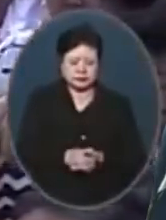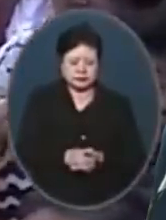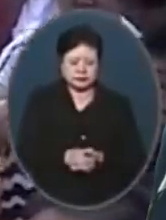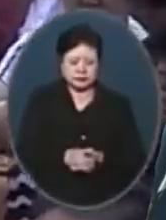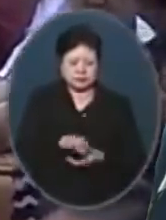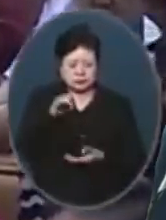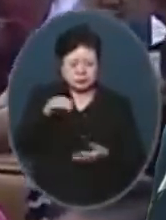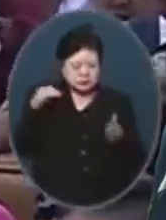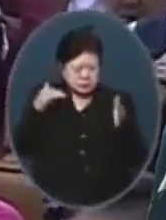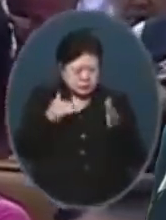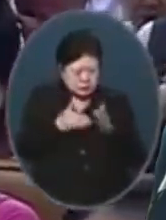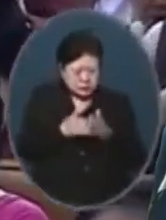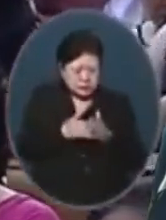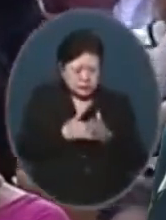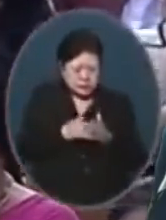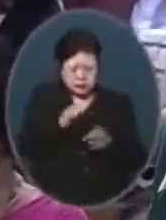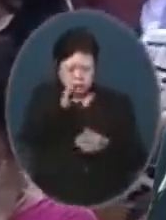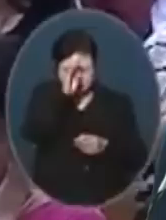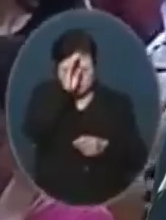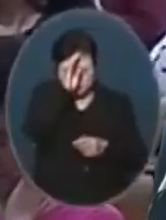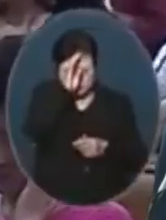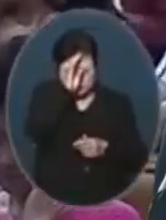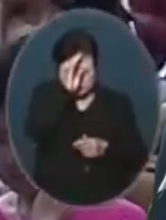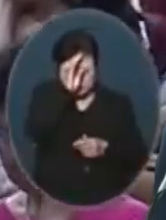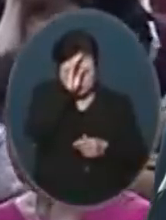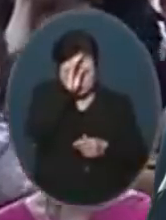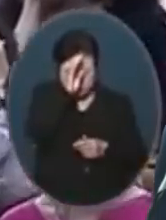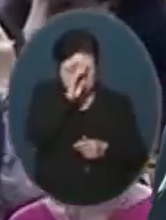처음부터 끝까지 병을